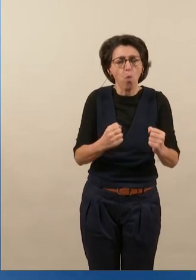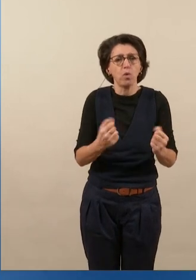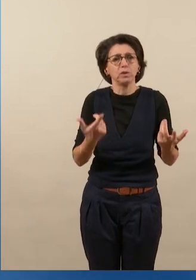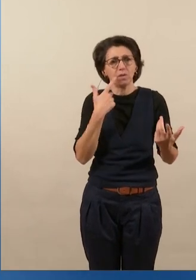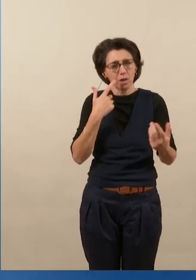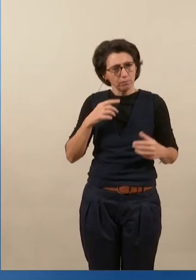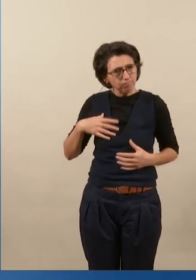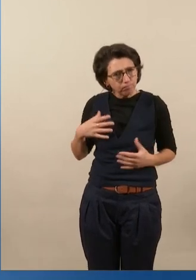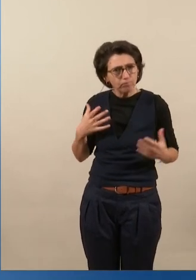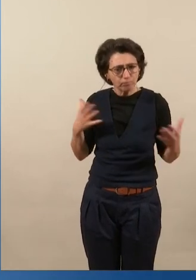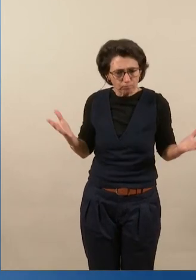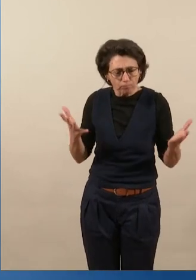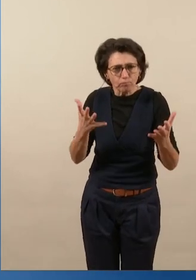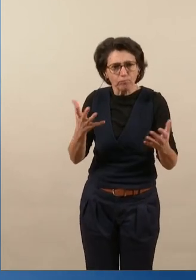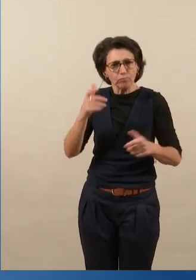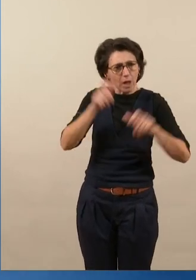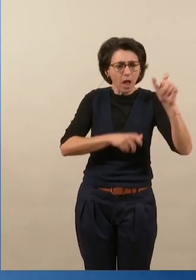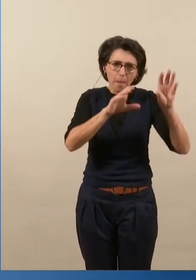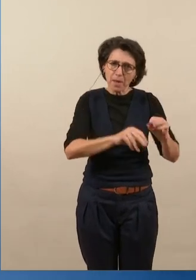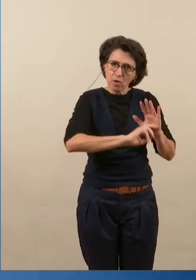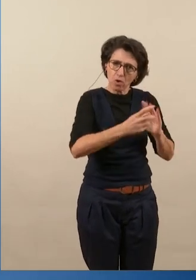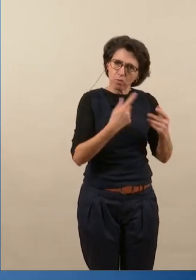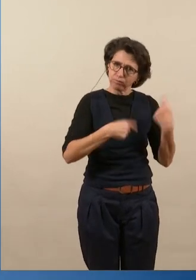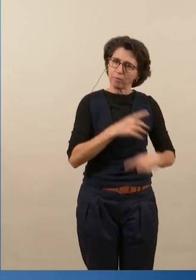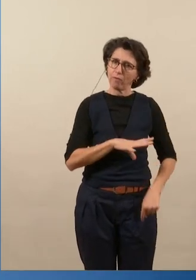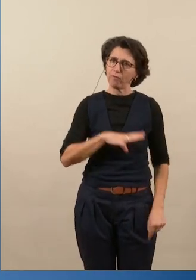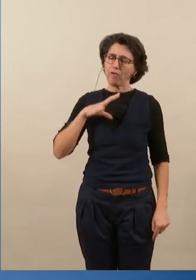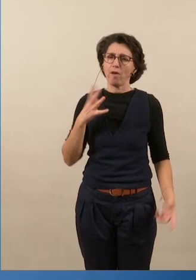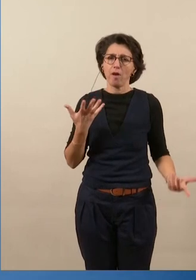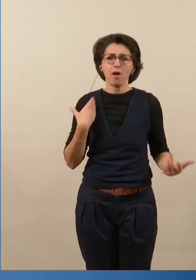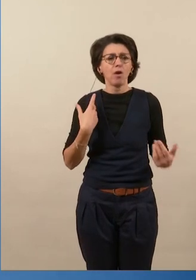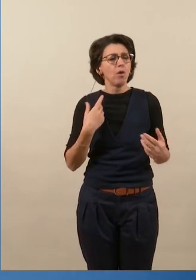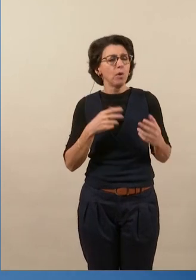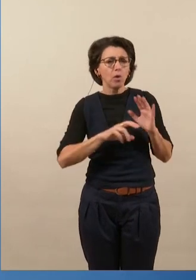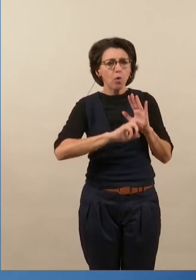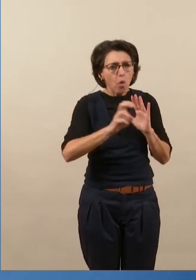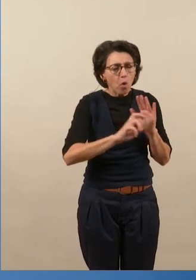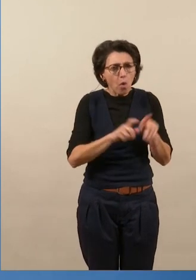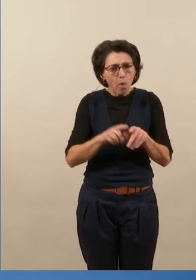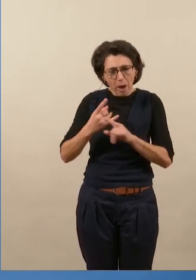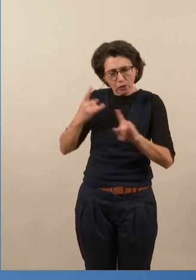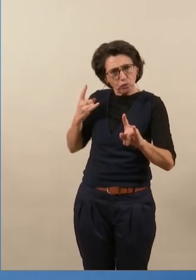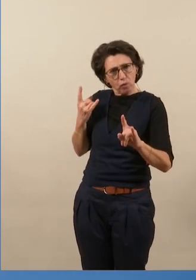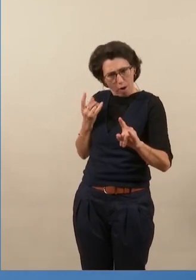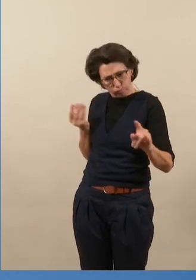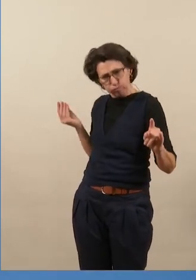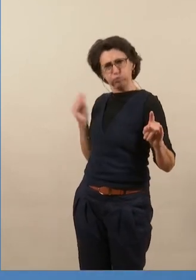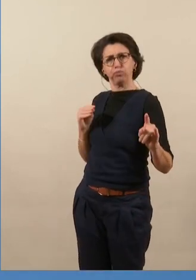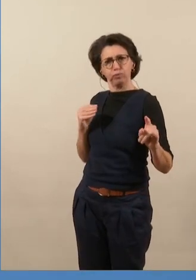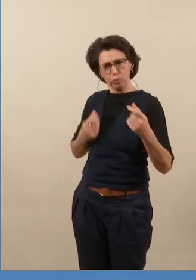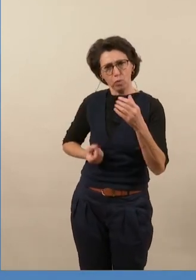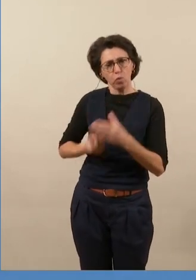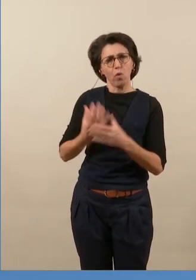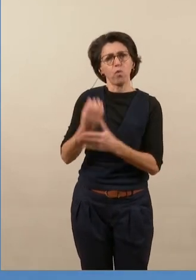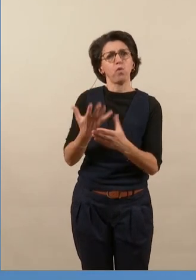fierté d'être grenoblois nous pouvons réinscrire Grenoble dans l'histoire de l'innovation 3è axe lancer un